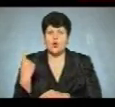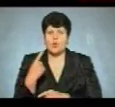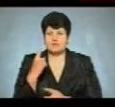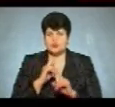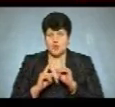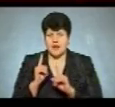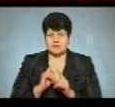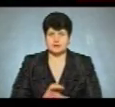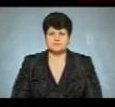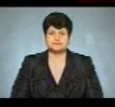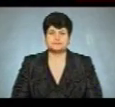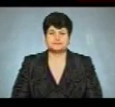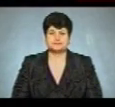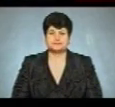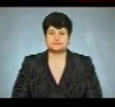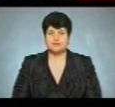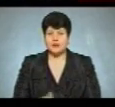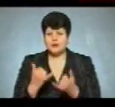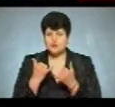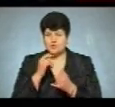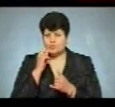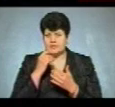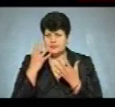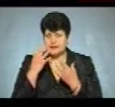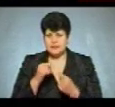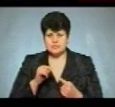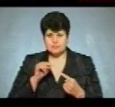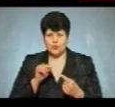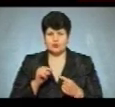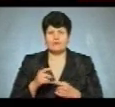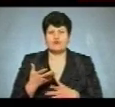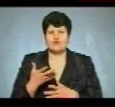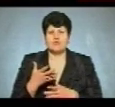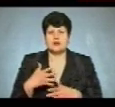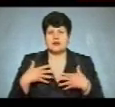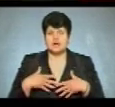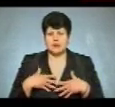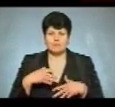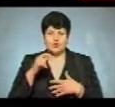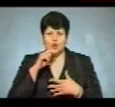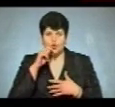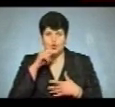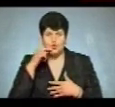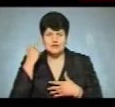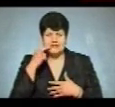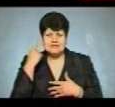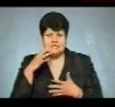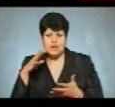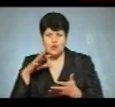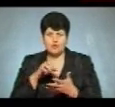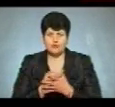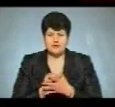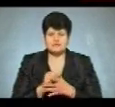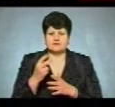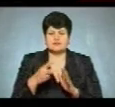ради. Сьогодні в Україні день спротиву Криму російській окупації. 32-річний Роман Куровський до Тернополя